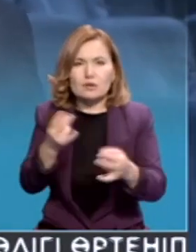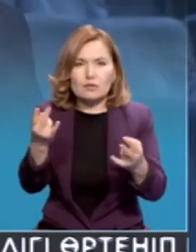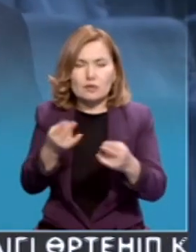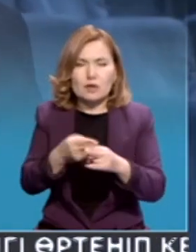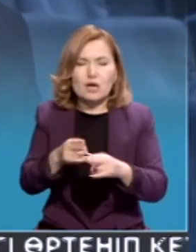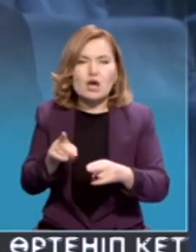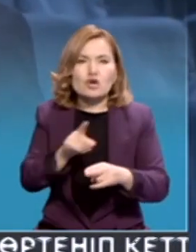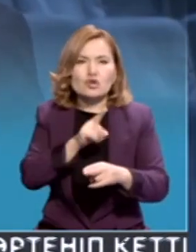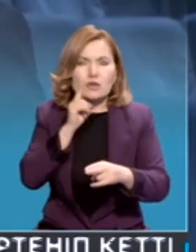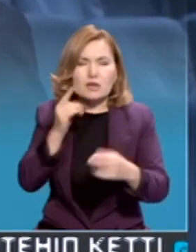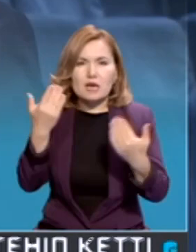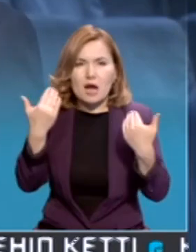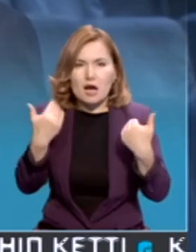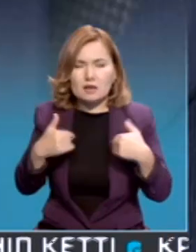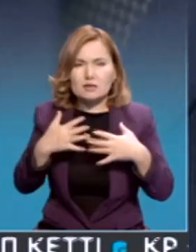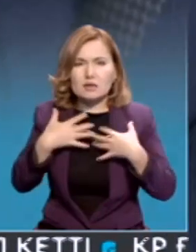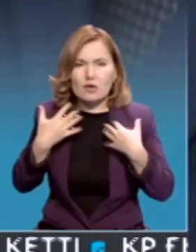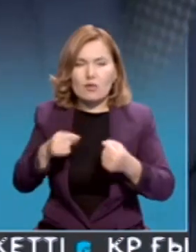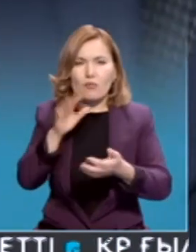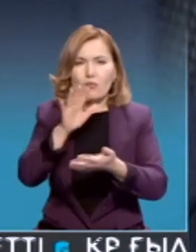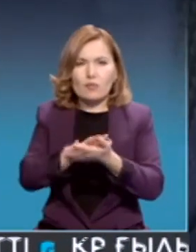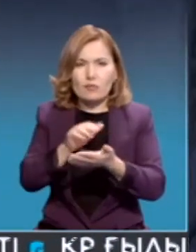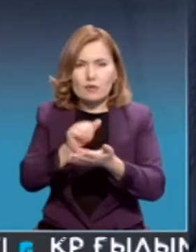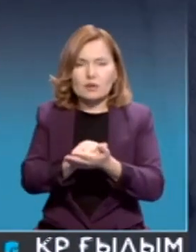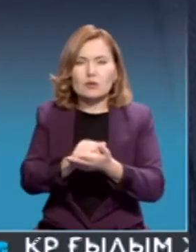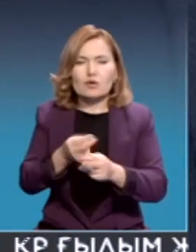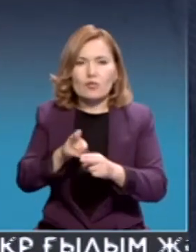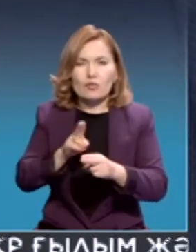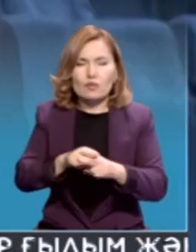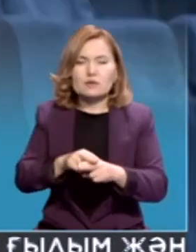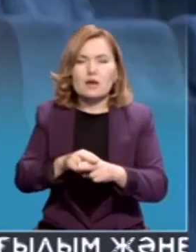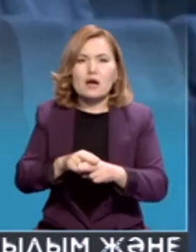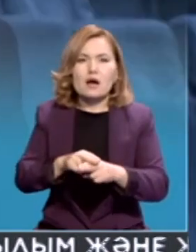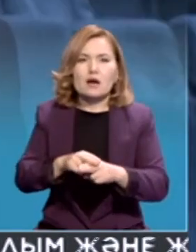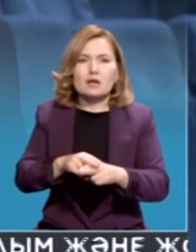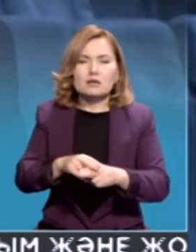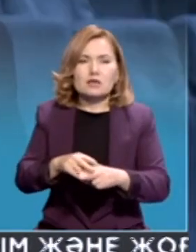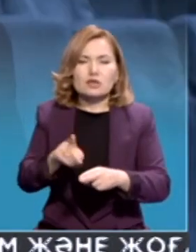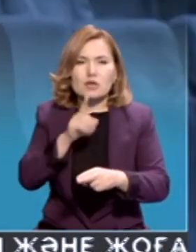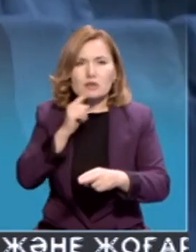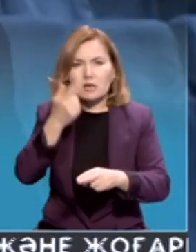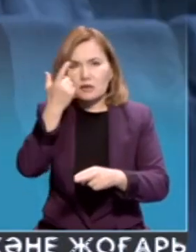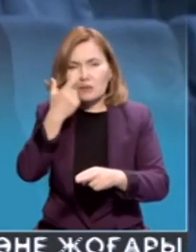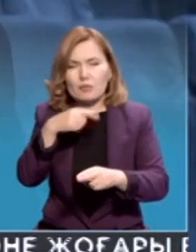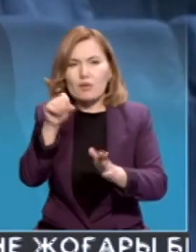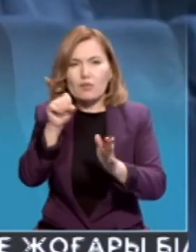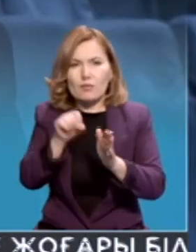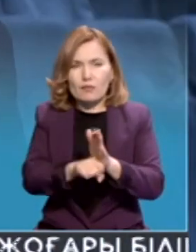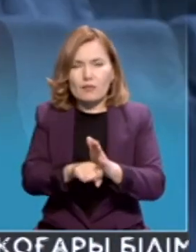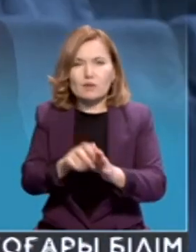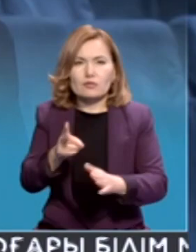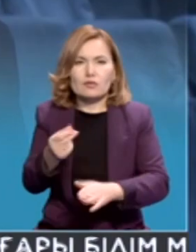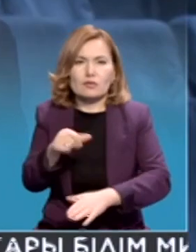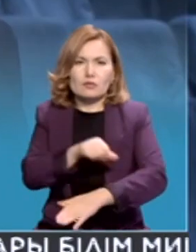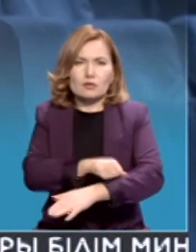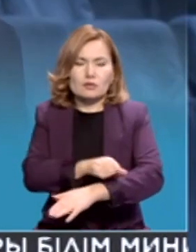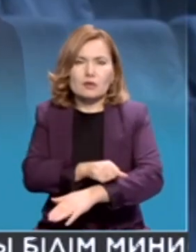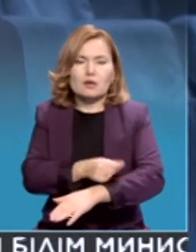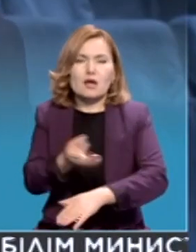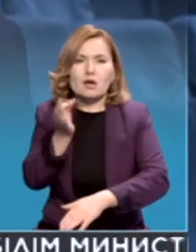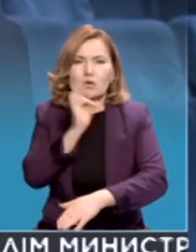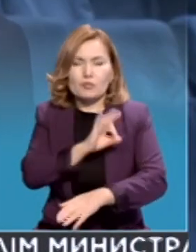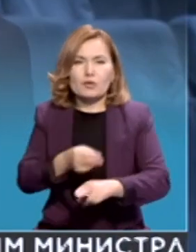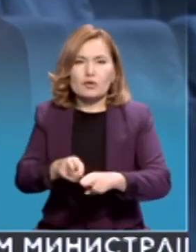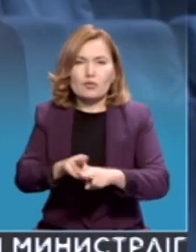Бұл мына өздері ғана зардап шегіп қоймай, туған туысқандары да жастар біздің оған еліктемесін.